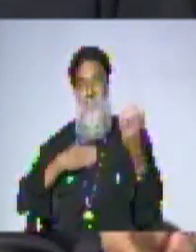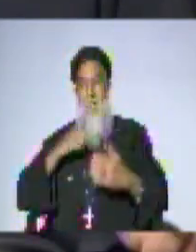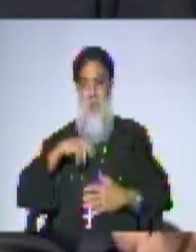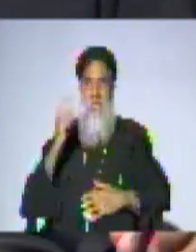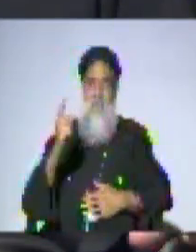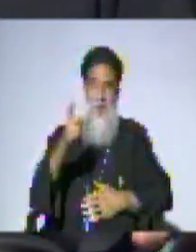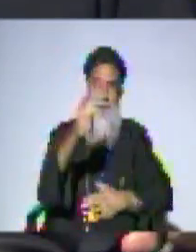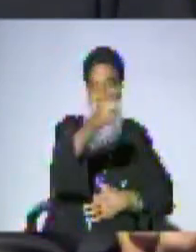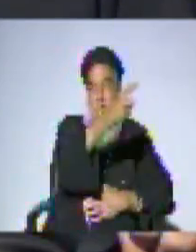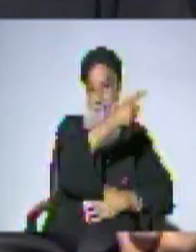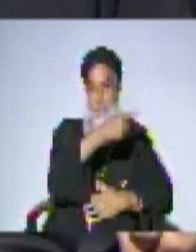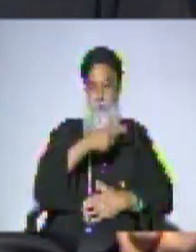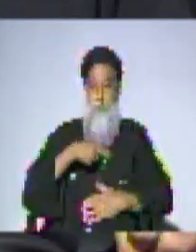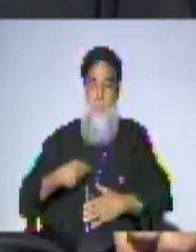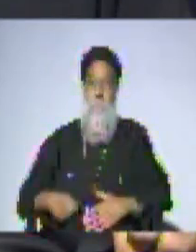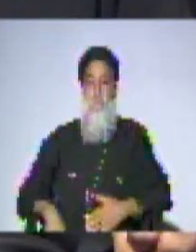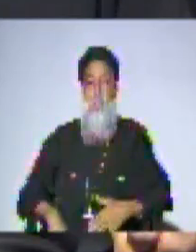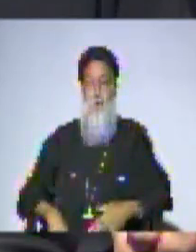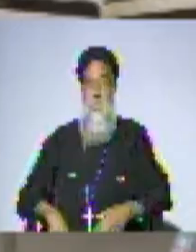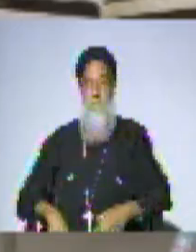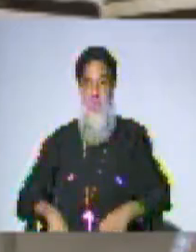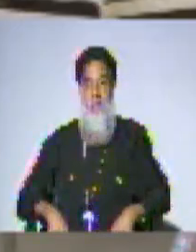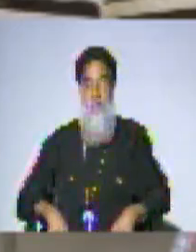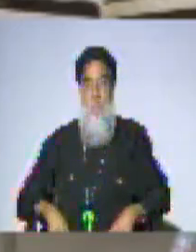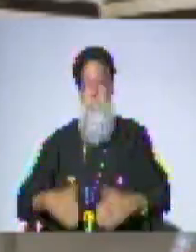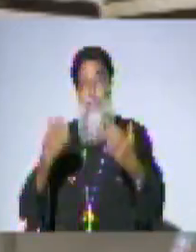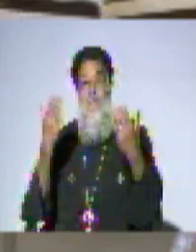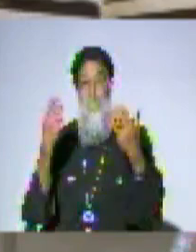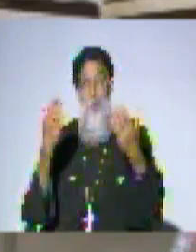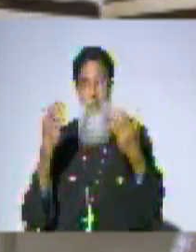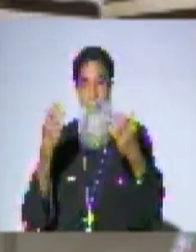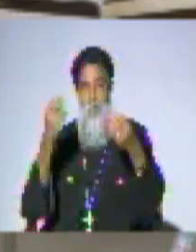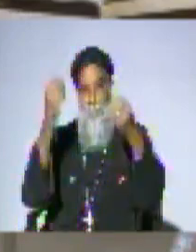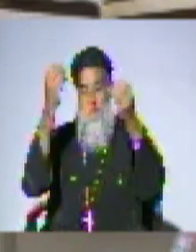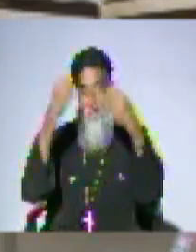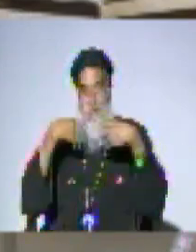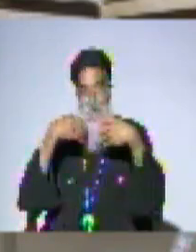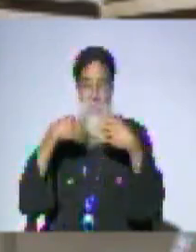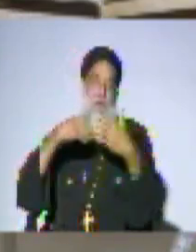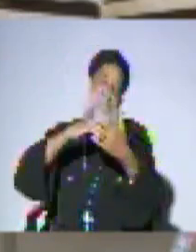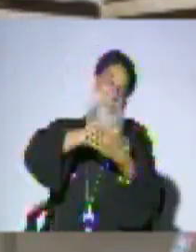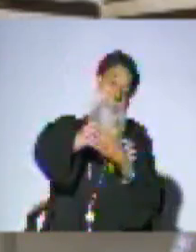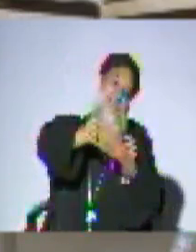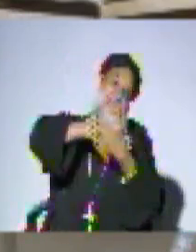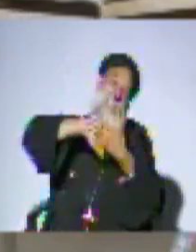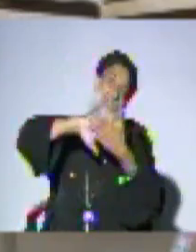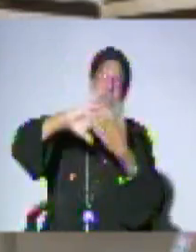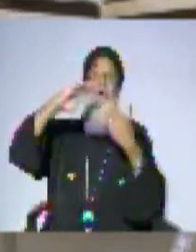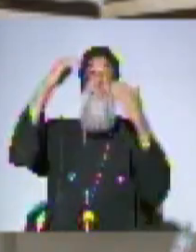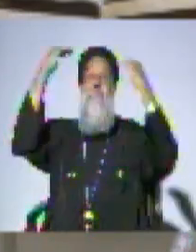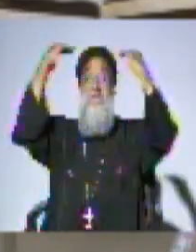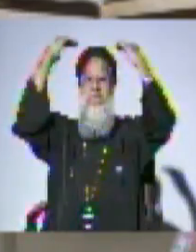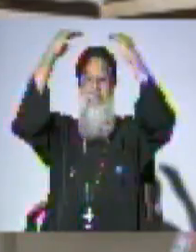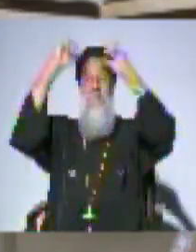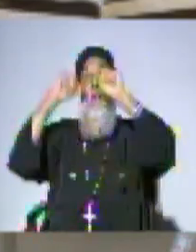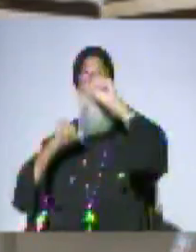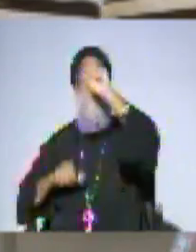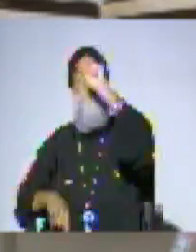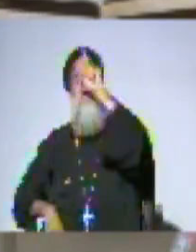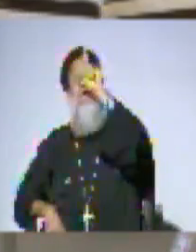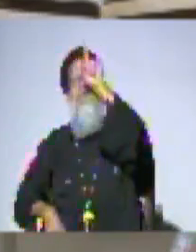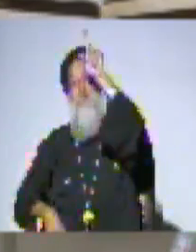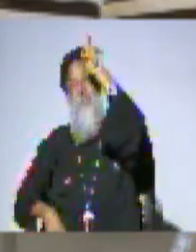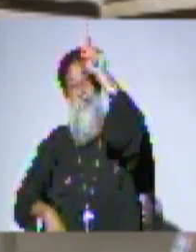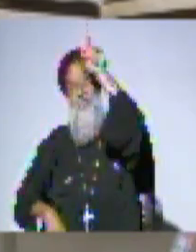السمائي اللائق بلاهوتك. هنا بقى السلام السمائي من صنع الله، لكن